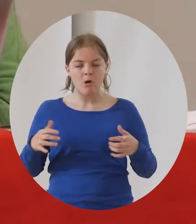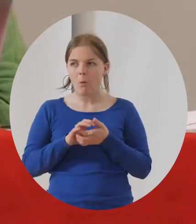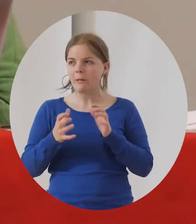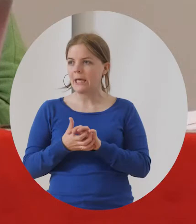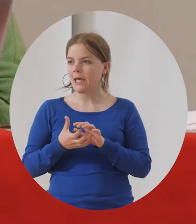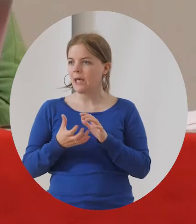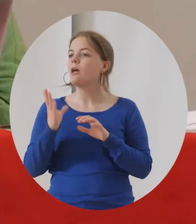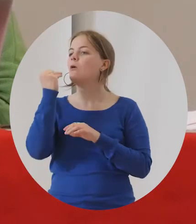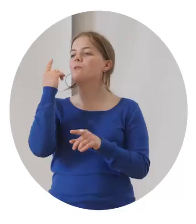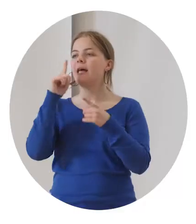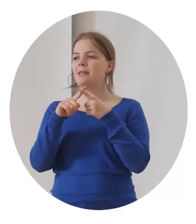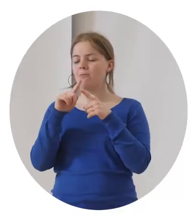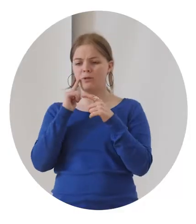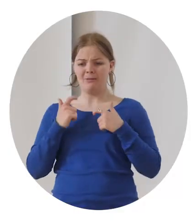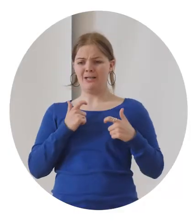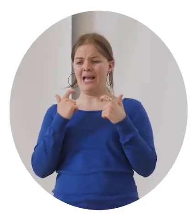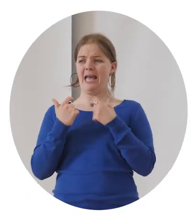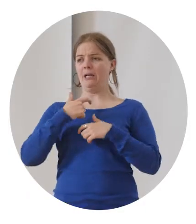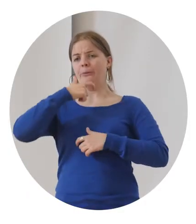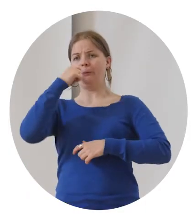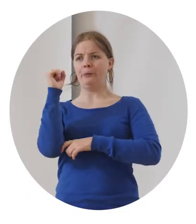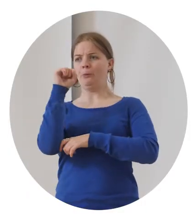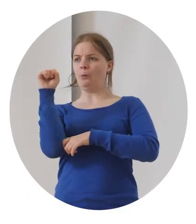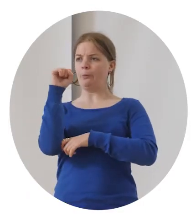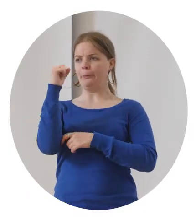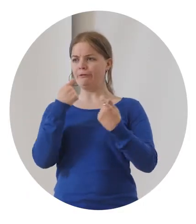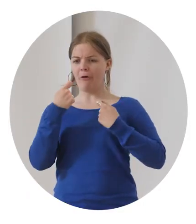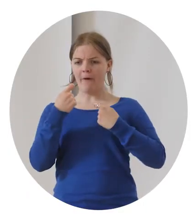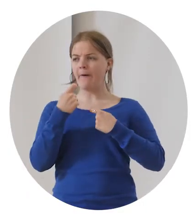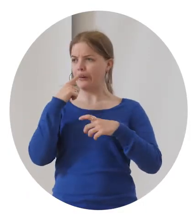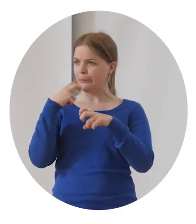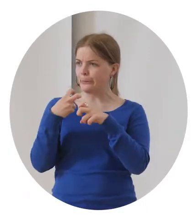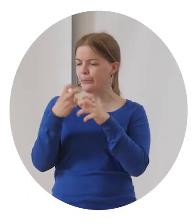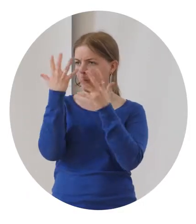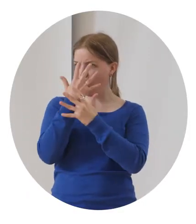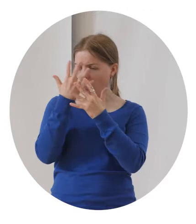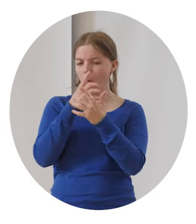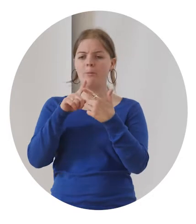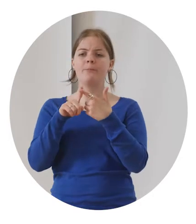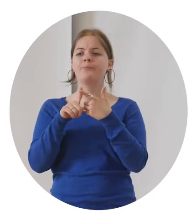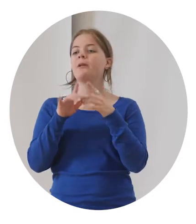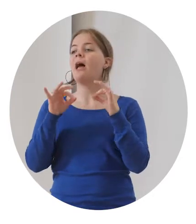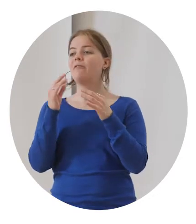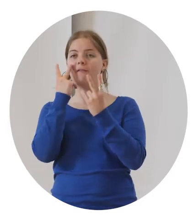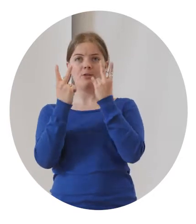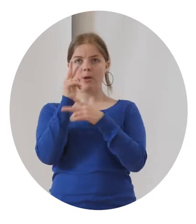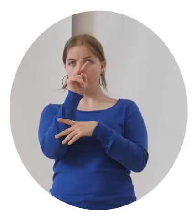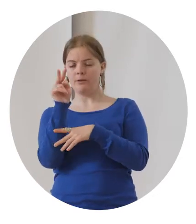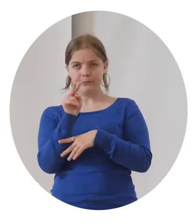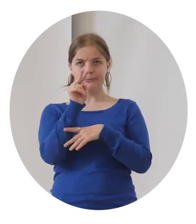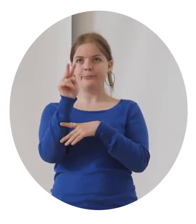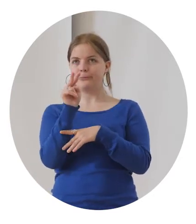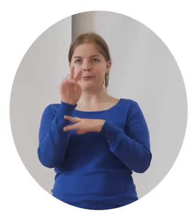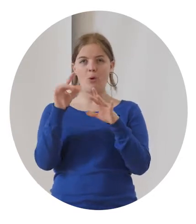de la régulation tonique au niveau postural, de la difficulté au niveau de l'ajustement visuel avec